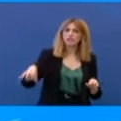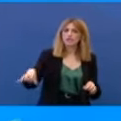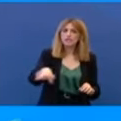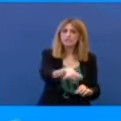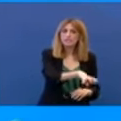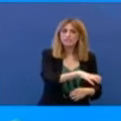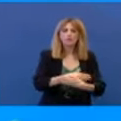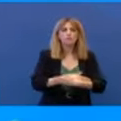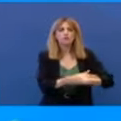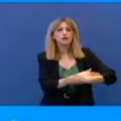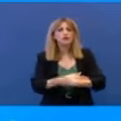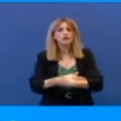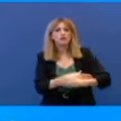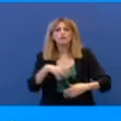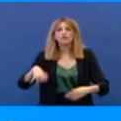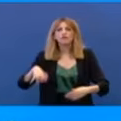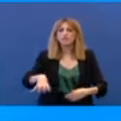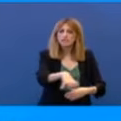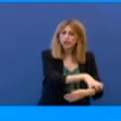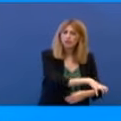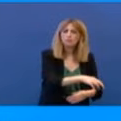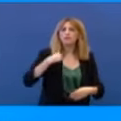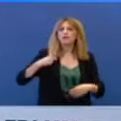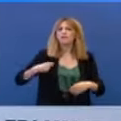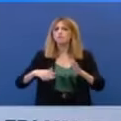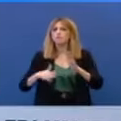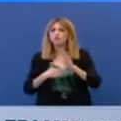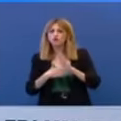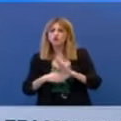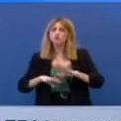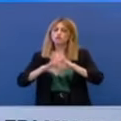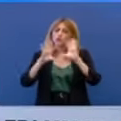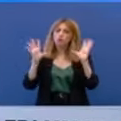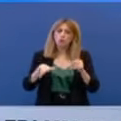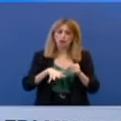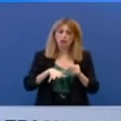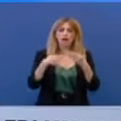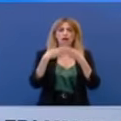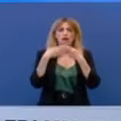πλήρη επαναλειτουργία όλου του δημόσιου τομέα. Σας ευχαριστώ πολύ. Ευχαριστώ, κύριε Υπουργέ.